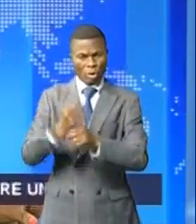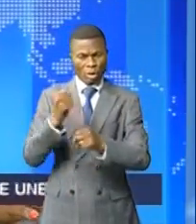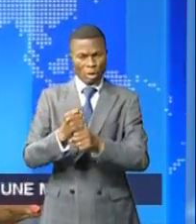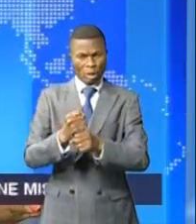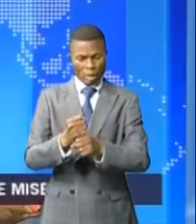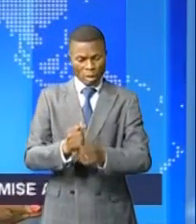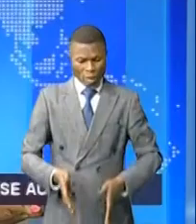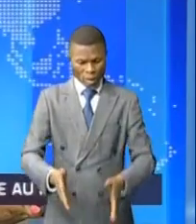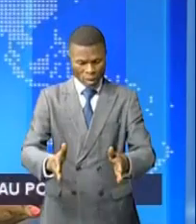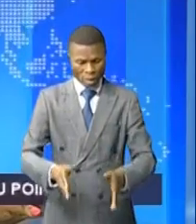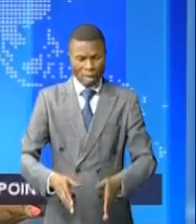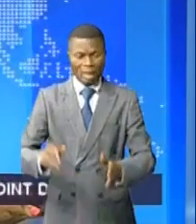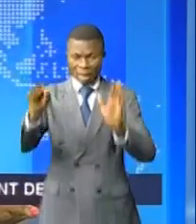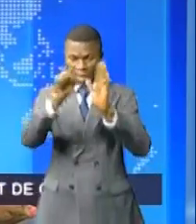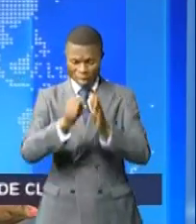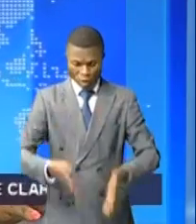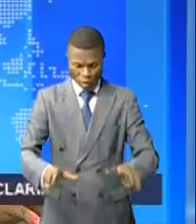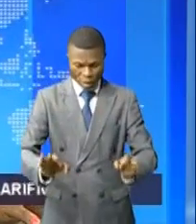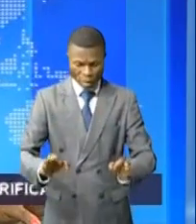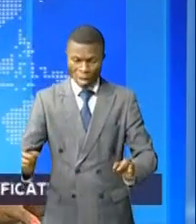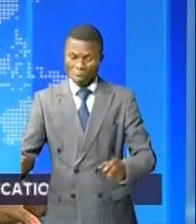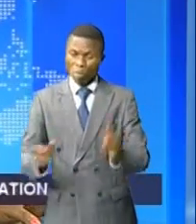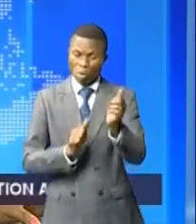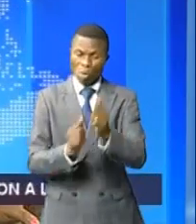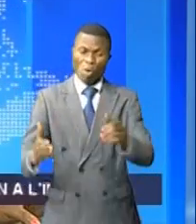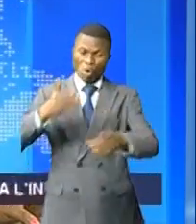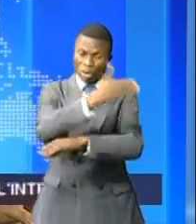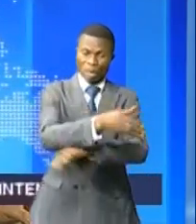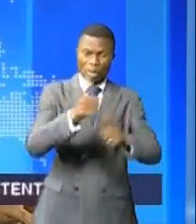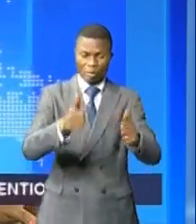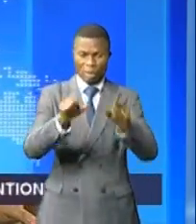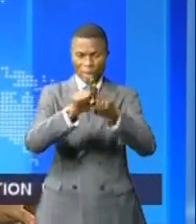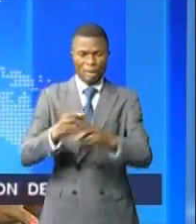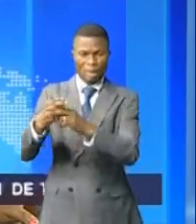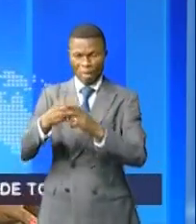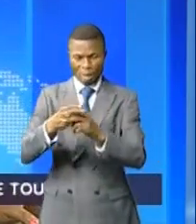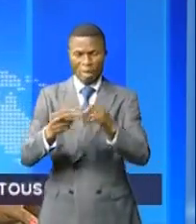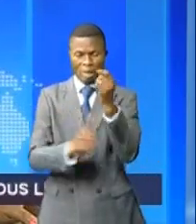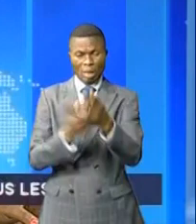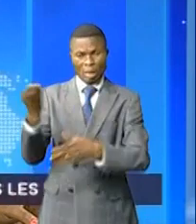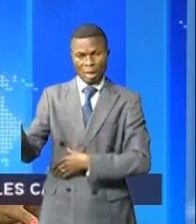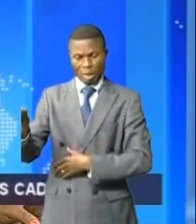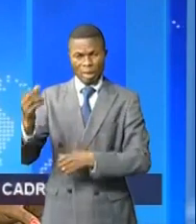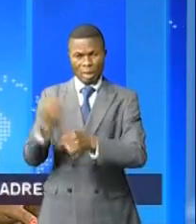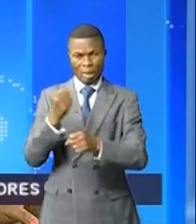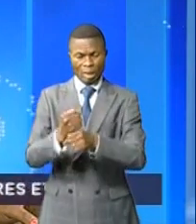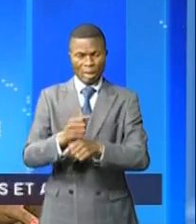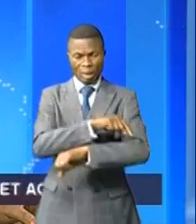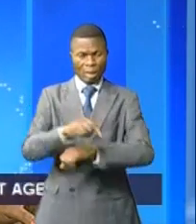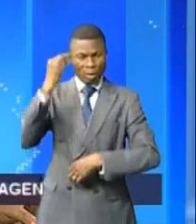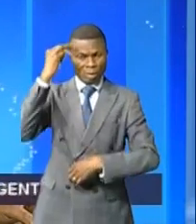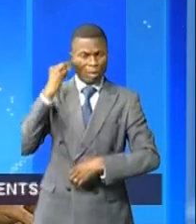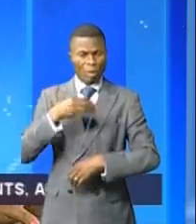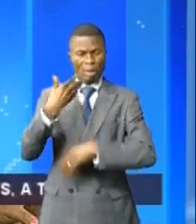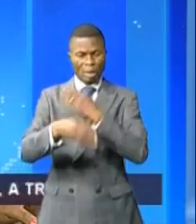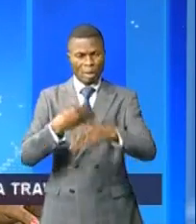au sol sur les artères pour non seulement réguler la circulation, mais aussi sécuriser. D'un autre côté, le service de ministère de transport